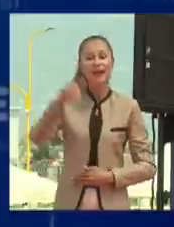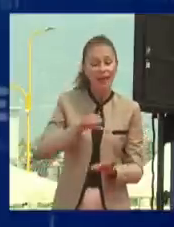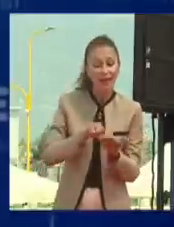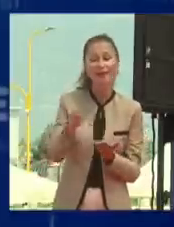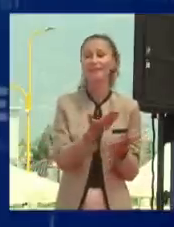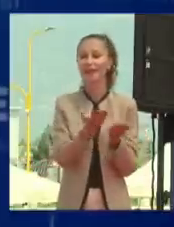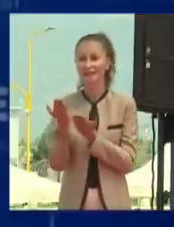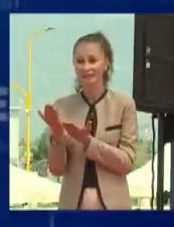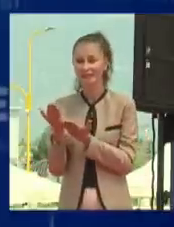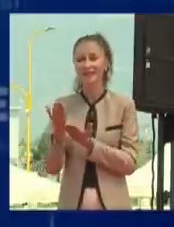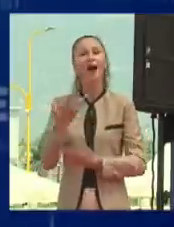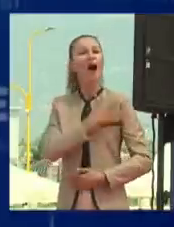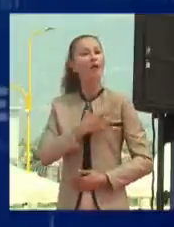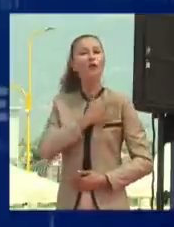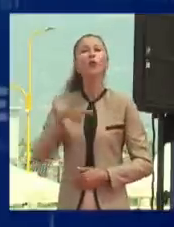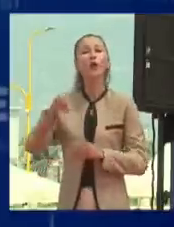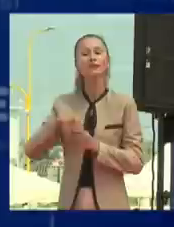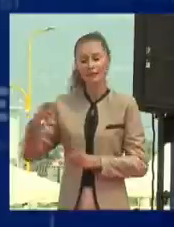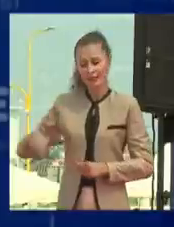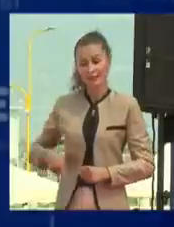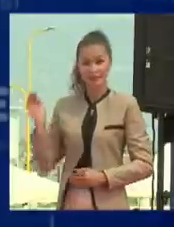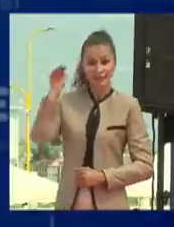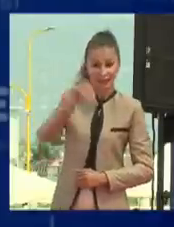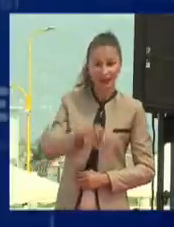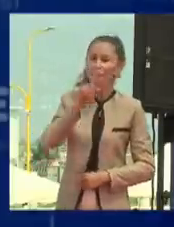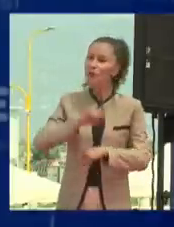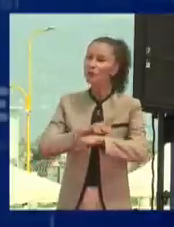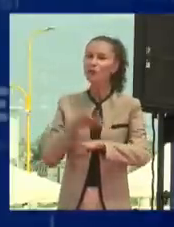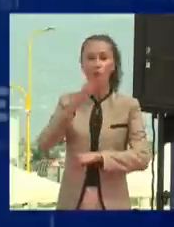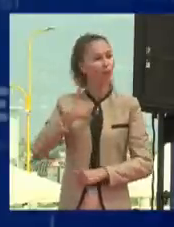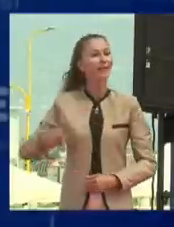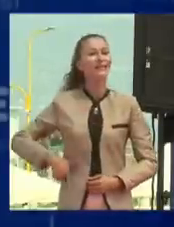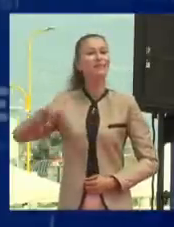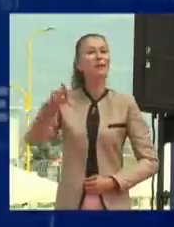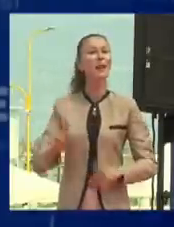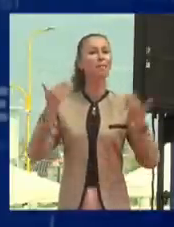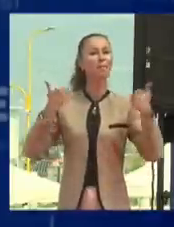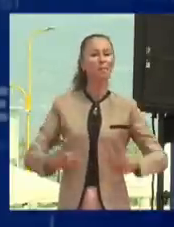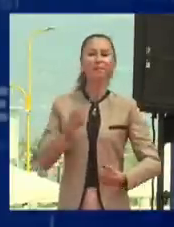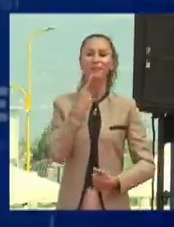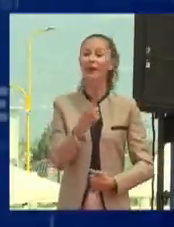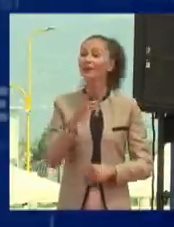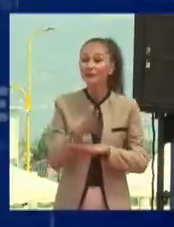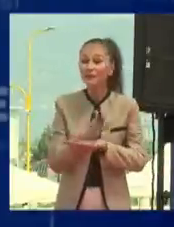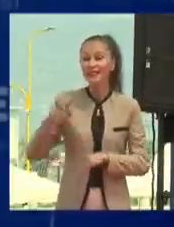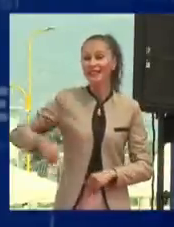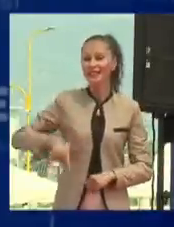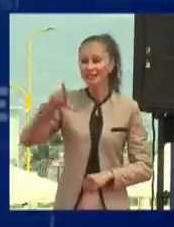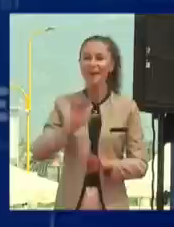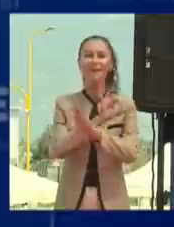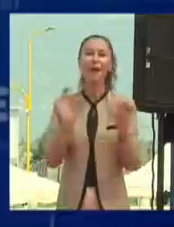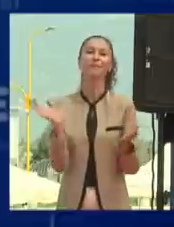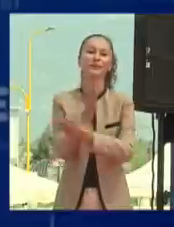herkes, Anadolu'dan İzmir'e gelen herkes bir süre sonra ben İzmirliyim der. Çünkü İzmirli onların